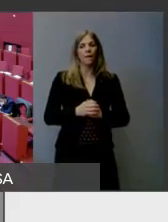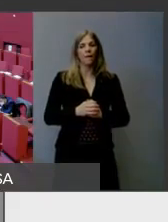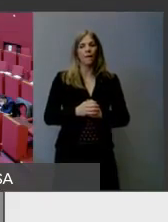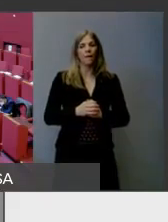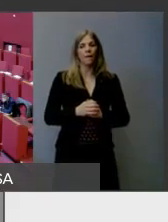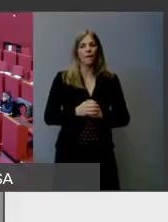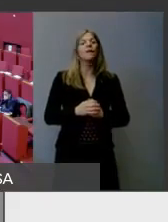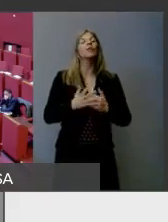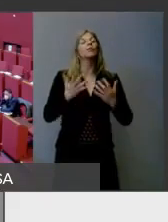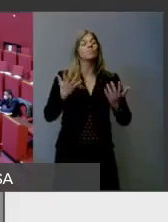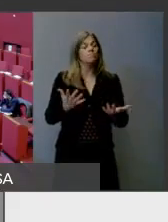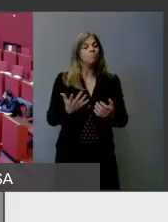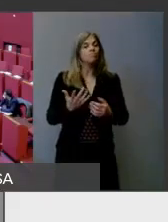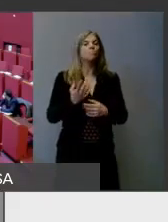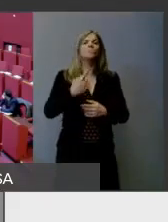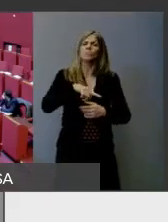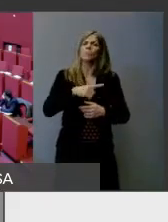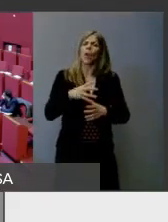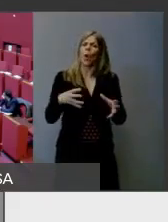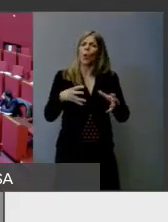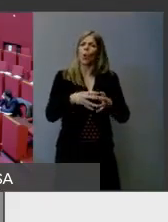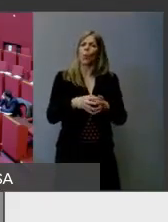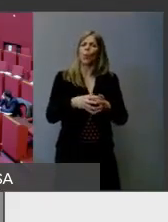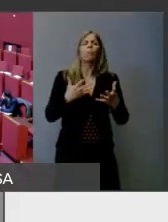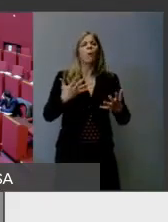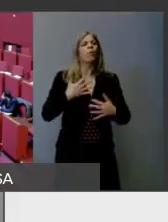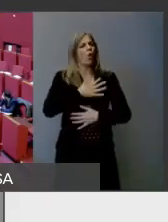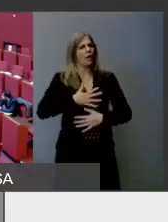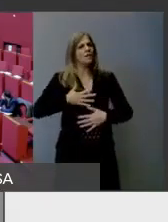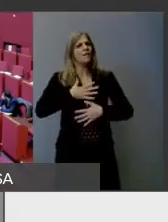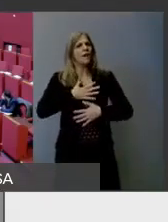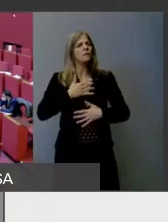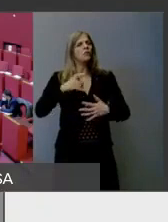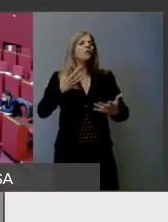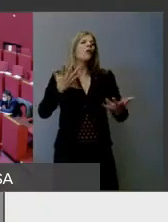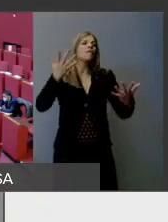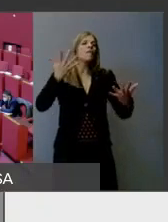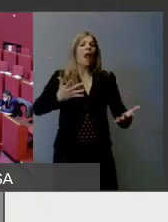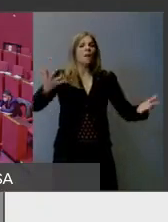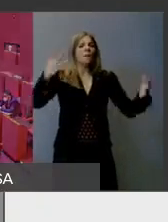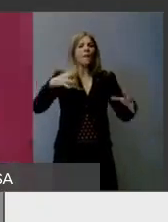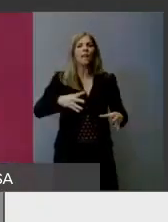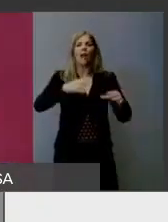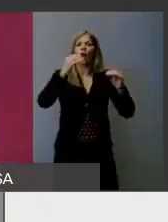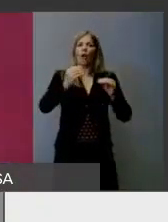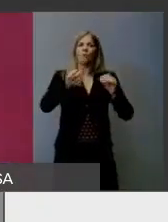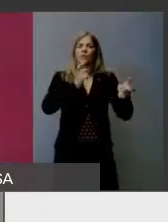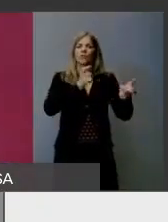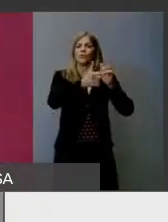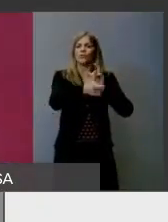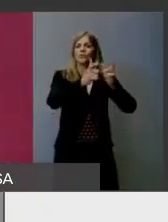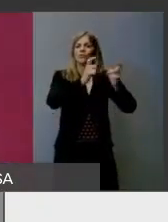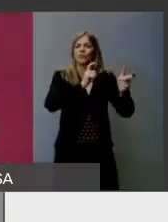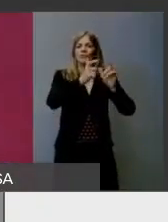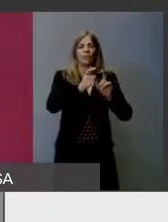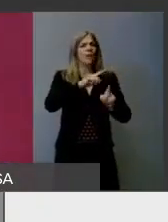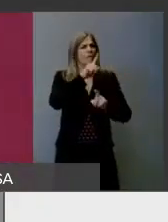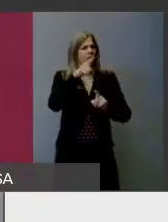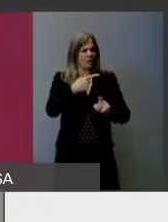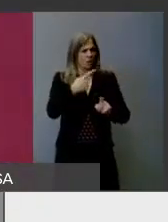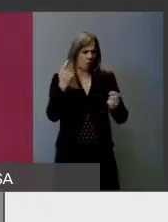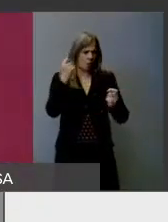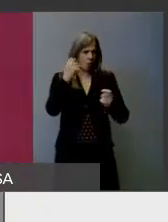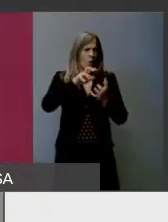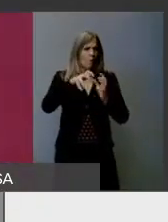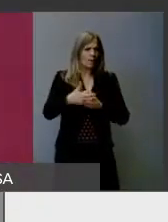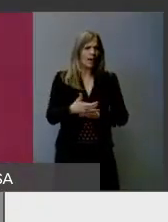come gruppo siamo soddisfatti perché si inizia a parlare, cosa che vi è molto complicata, soprattutto quando vi mandano